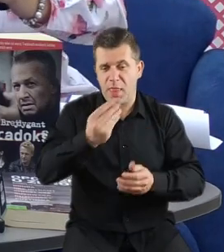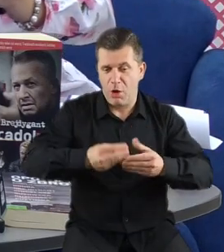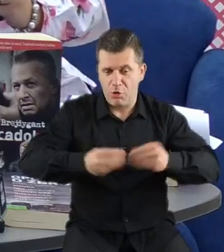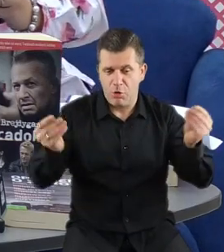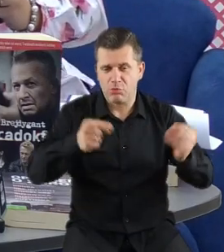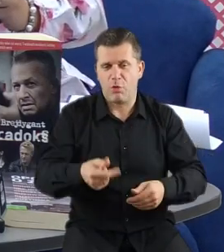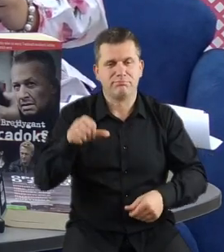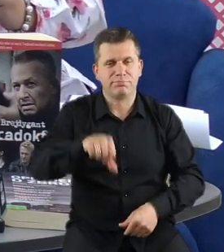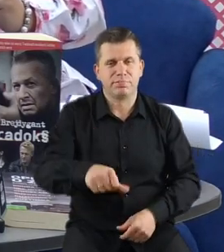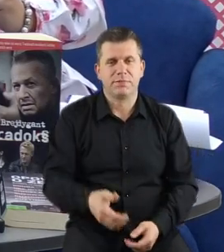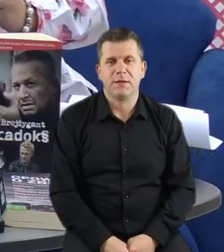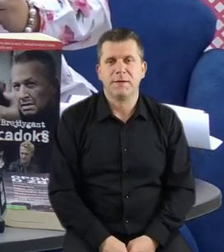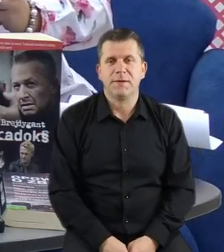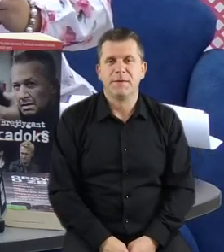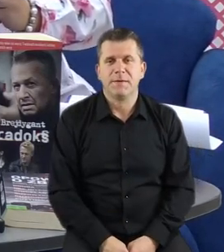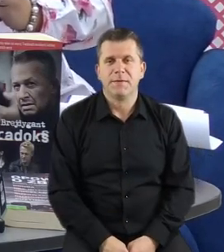rozwijać się to fatalnie.